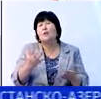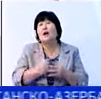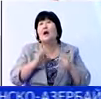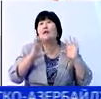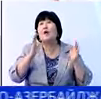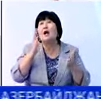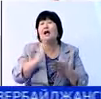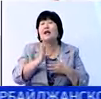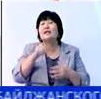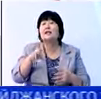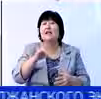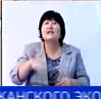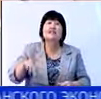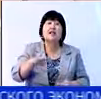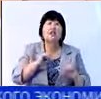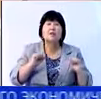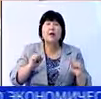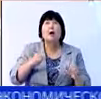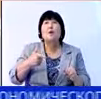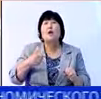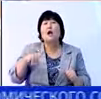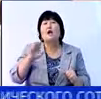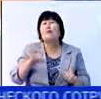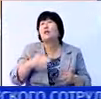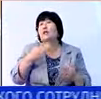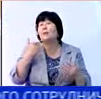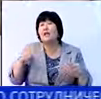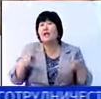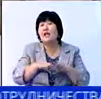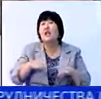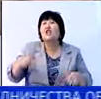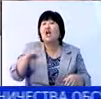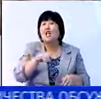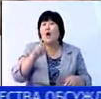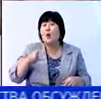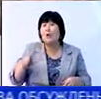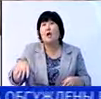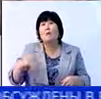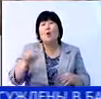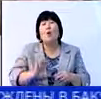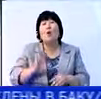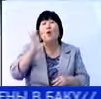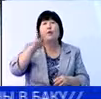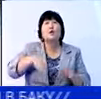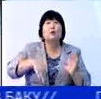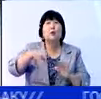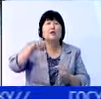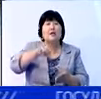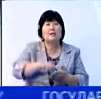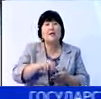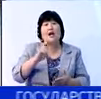волейболу оказались сырдаринские спортсмены. По гандболу не было равных жанакурганцам. По баскетболу – лучшими